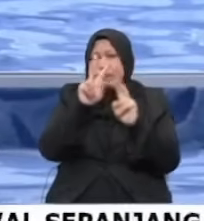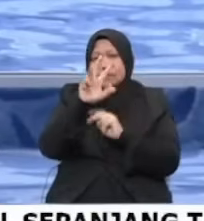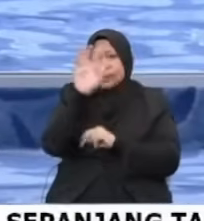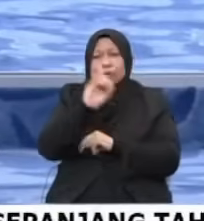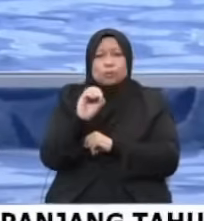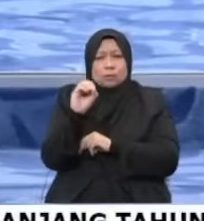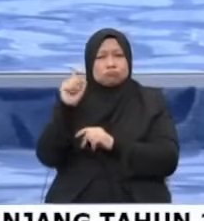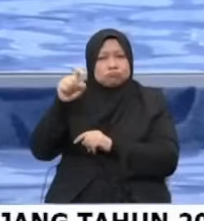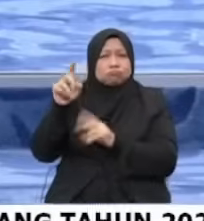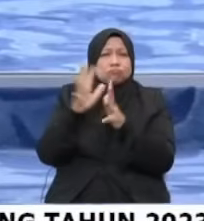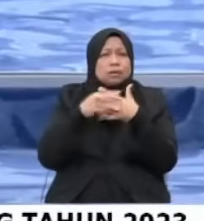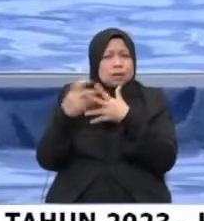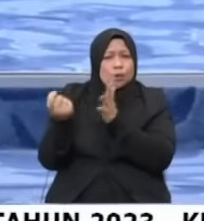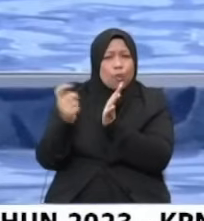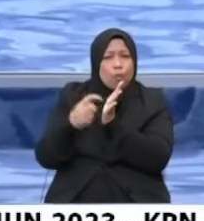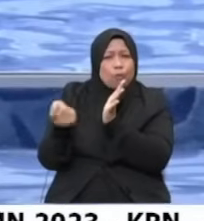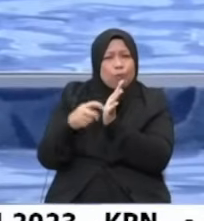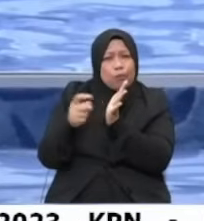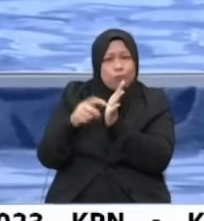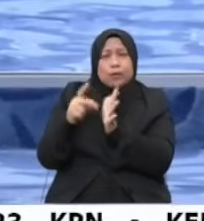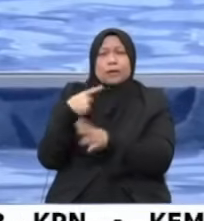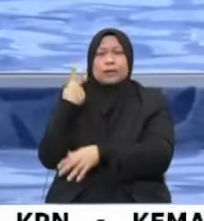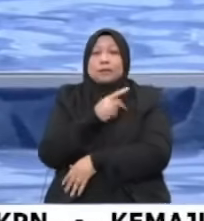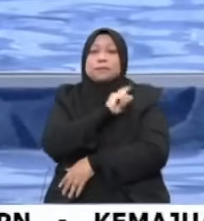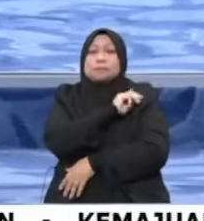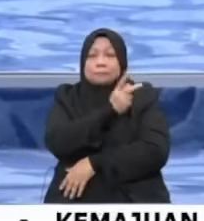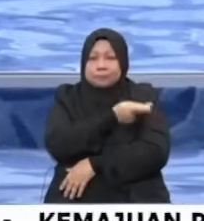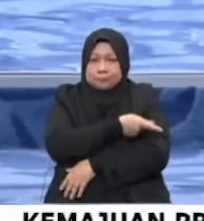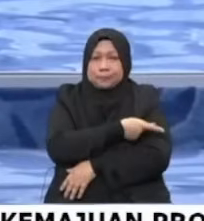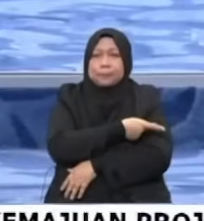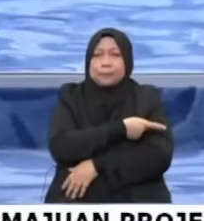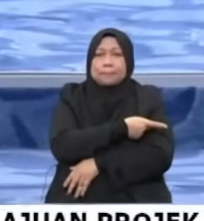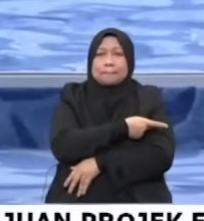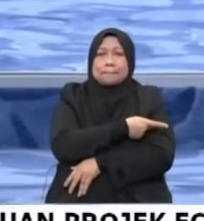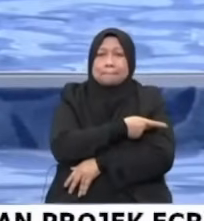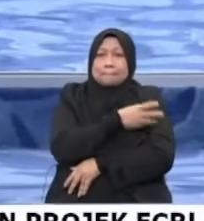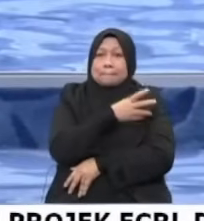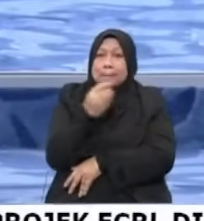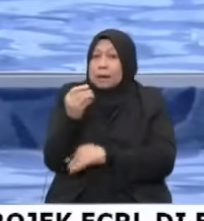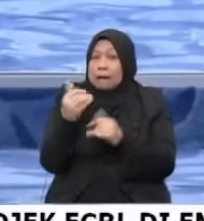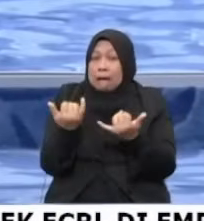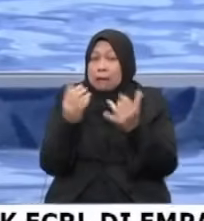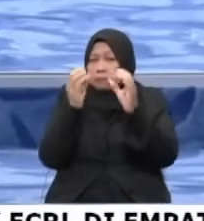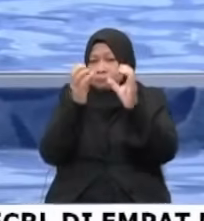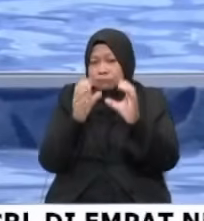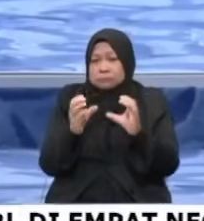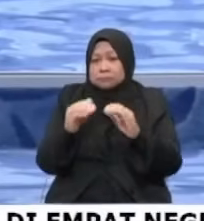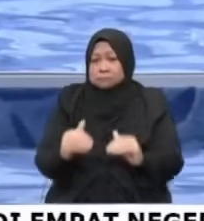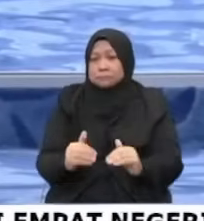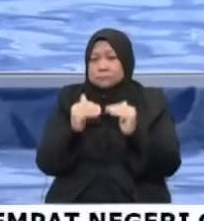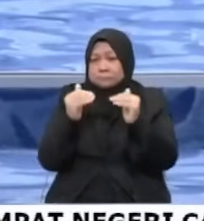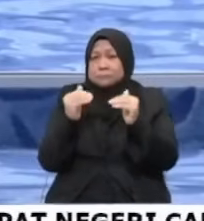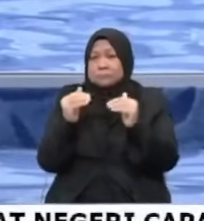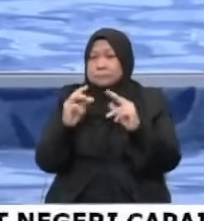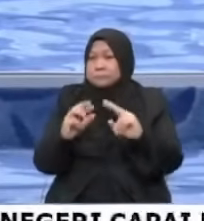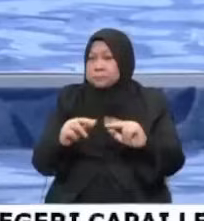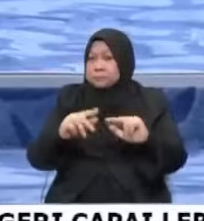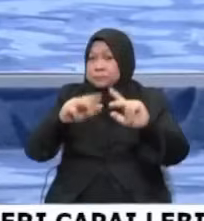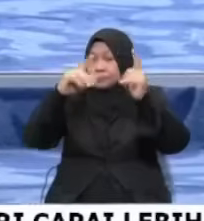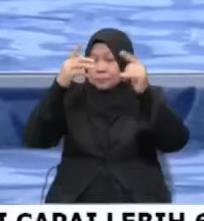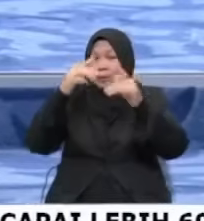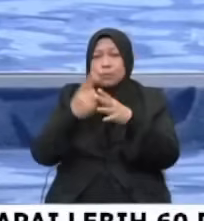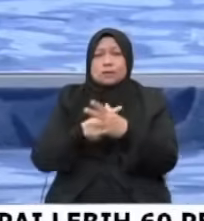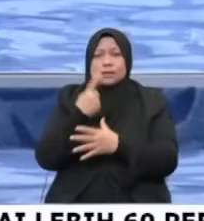Amerika dan kita masih kuasai dan trend peningkatan dari segi prestasi